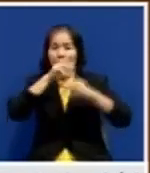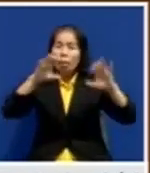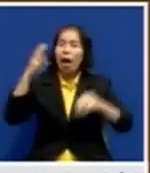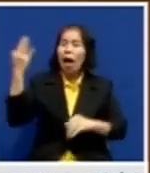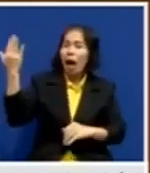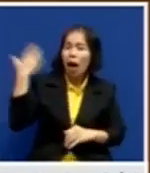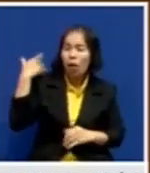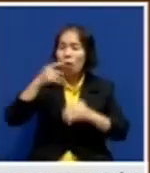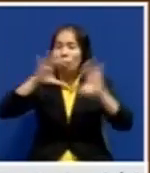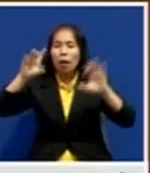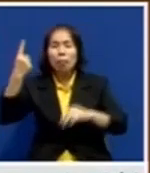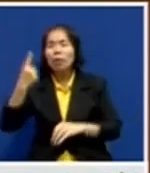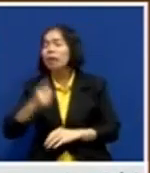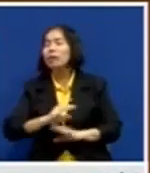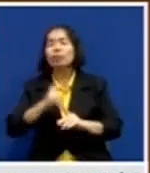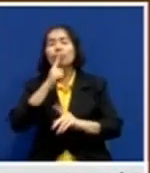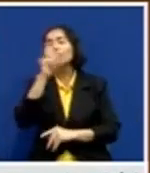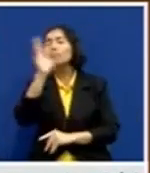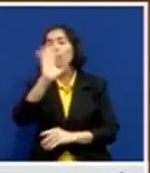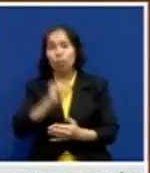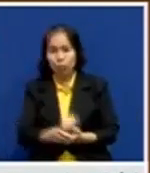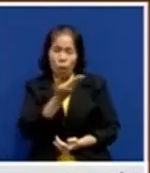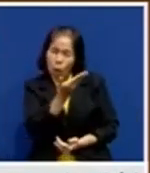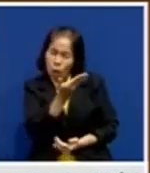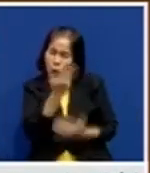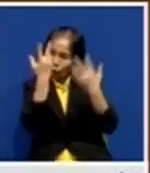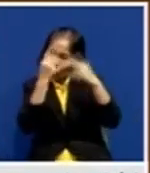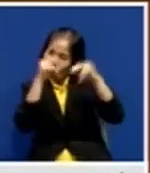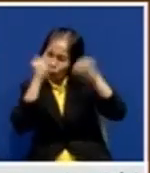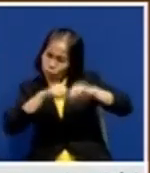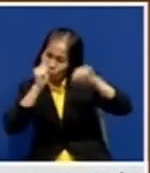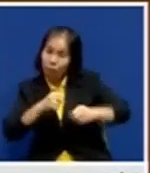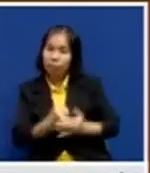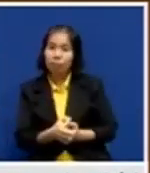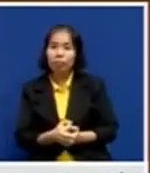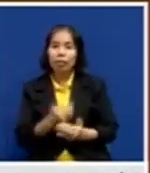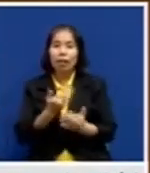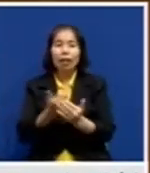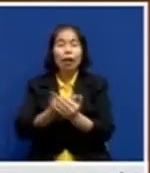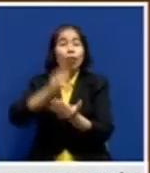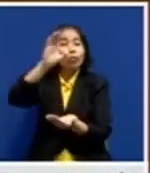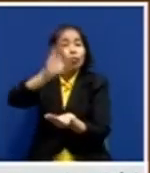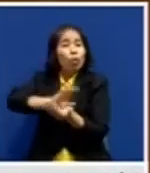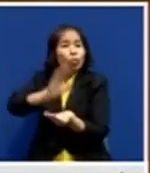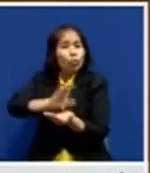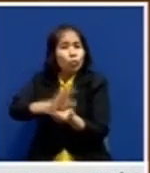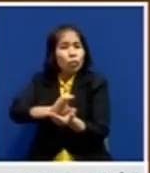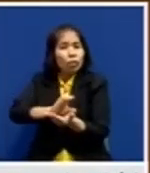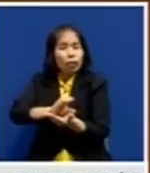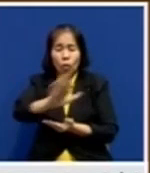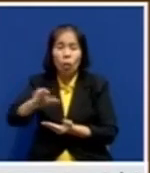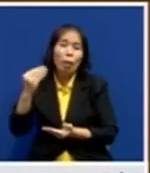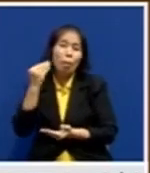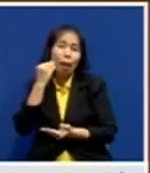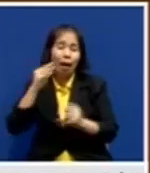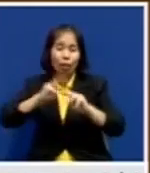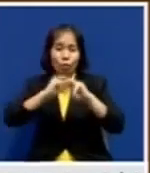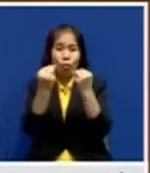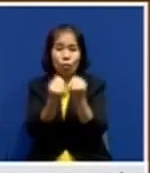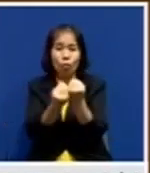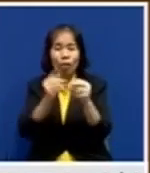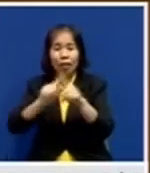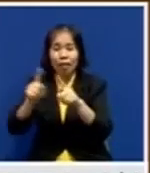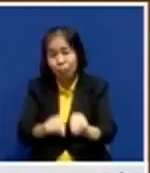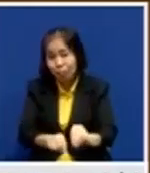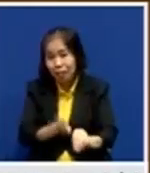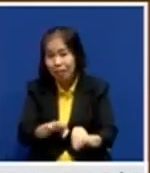ใหม่ผมใช้ทั้งนั้นผมเรียนท่านนายกท่านนายกอนุมัติกองทุนหมู่บ้านตอนนั้นใครๆก็บอกว่าต้องยุบทิ้งท่านนายกไ